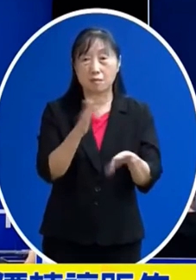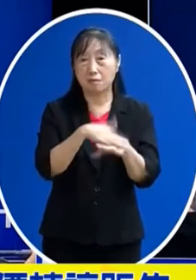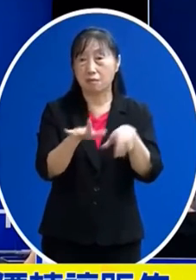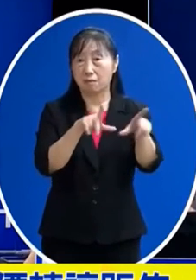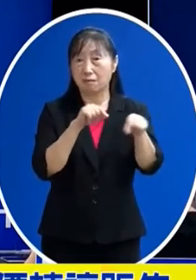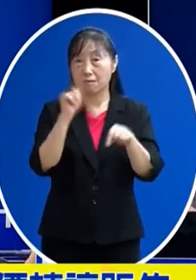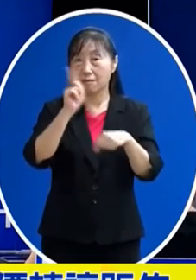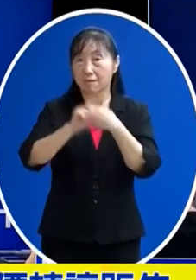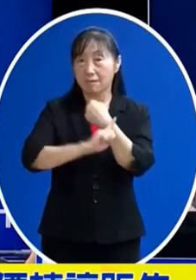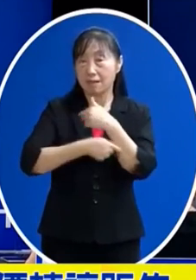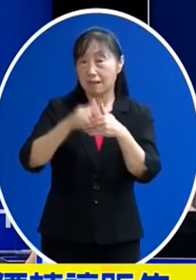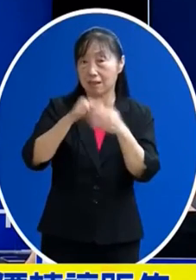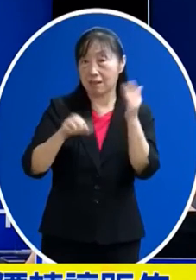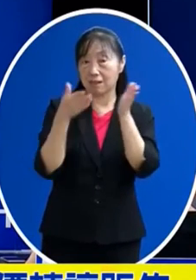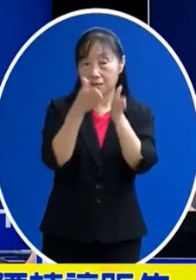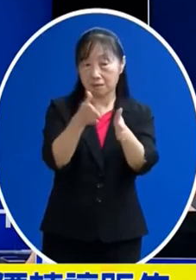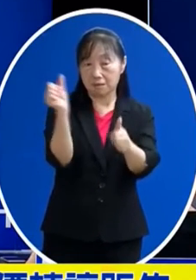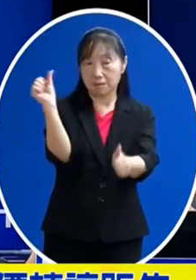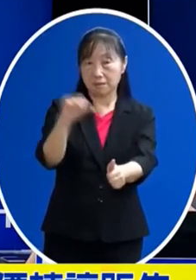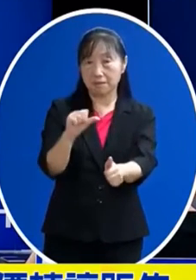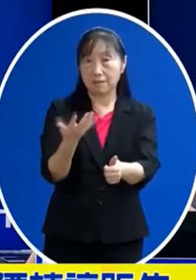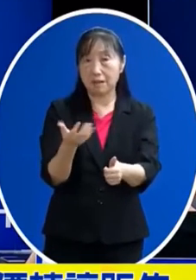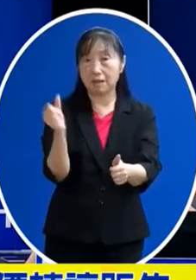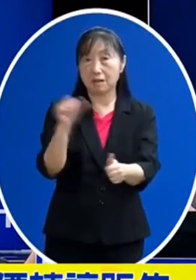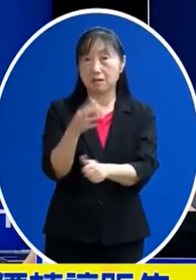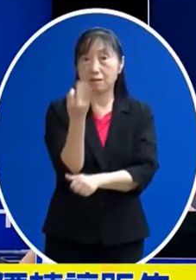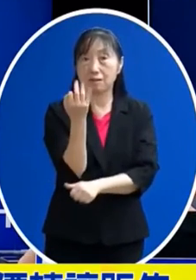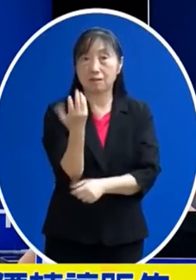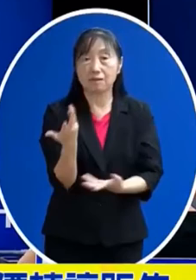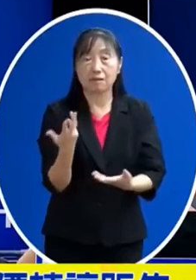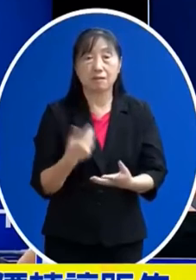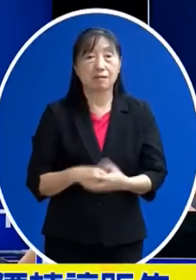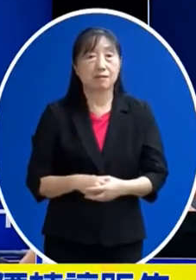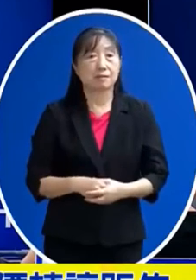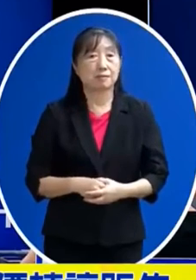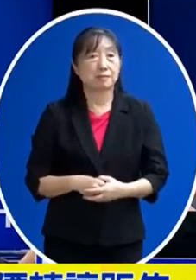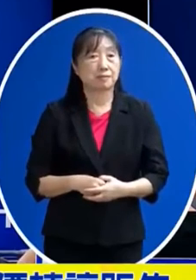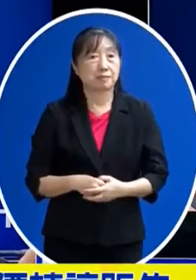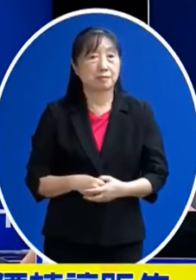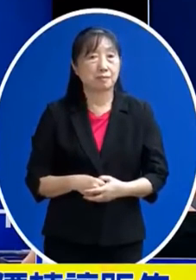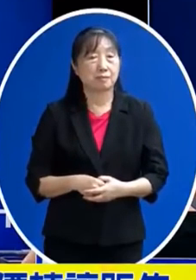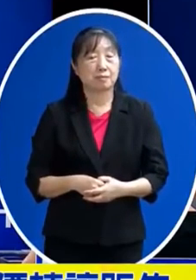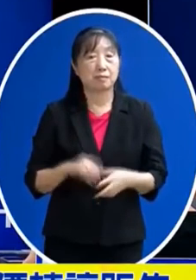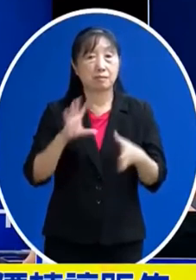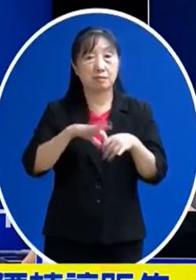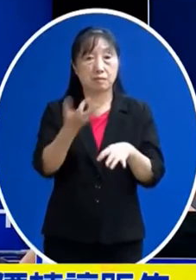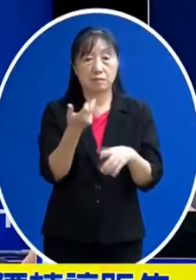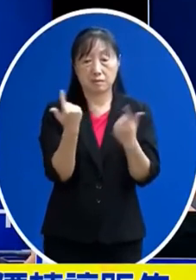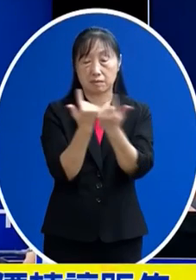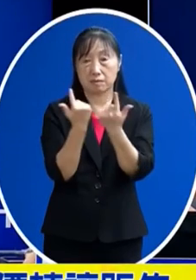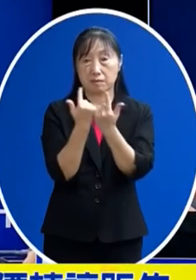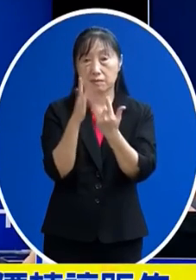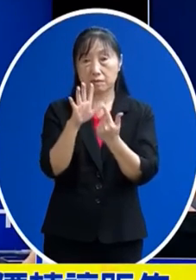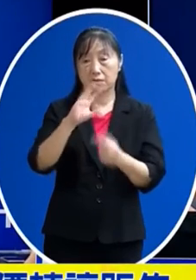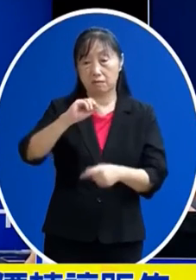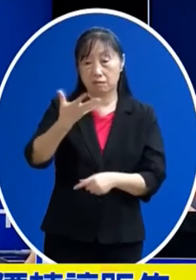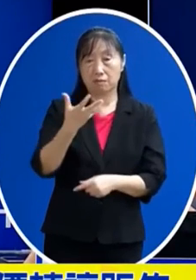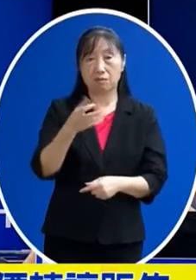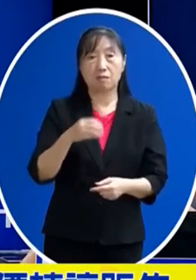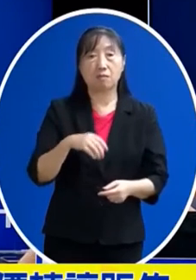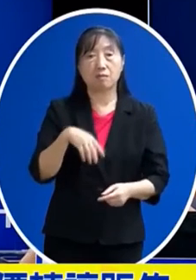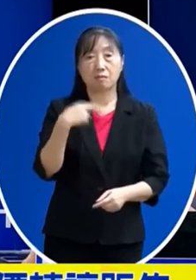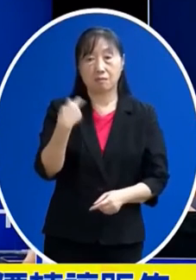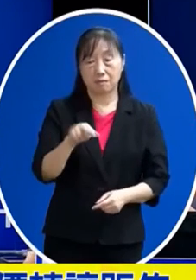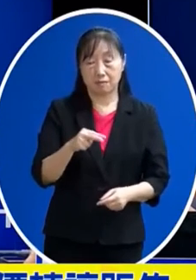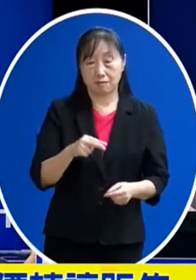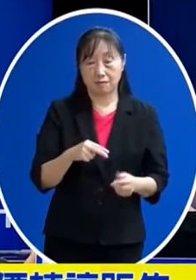什么样的法条来对他开罚？那可以开罚到多少？然后还有就是因为像台北市现在包括万华，还